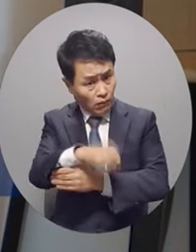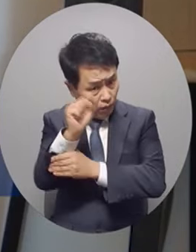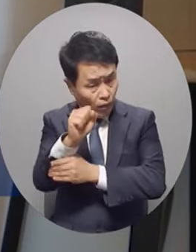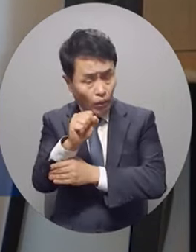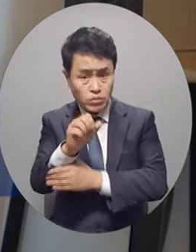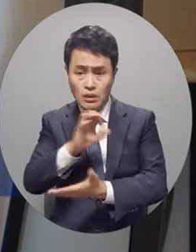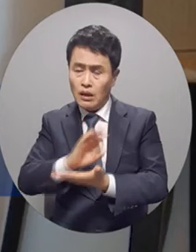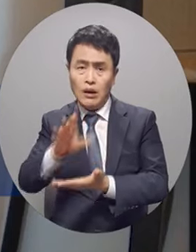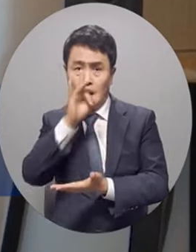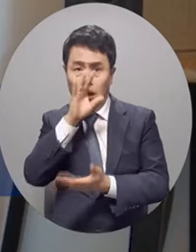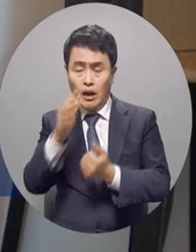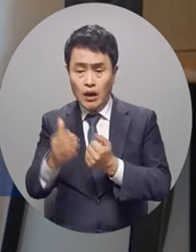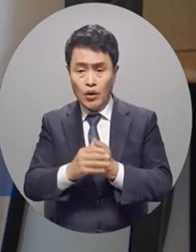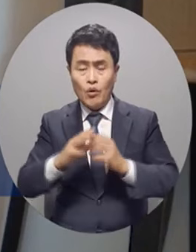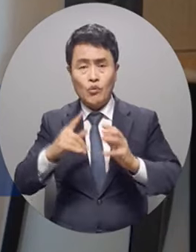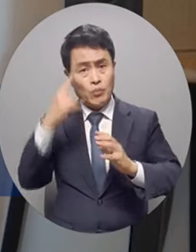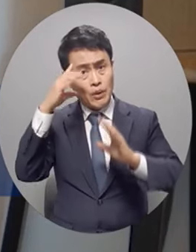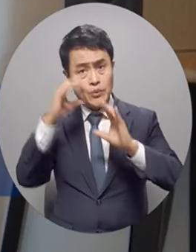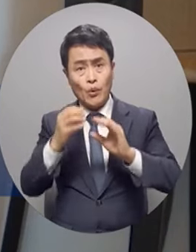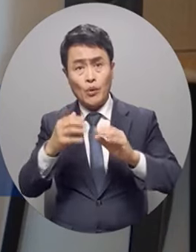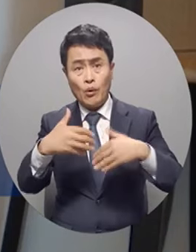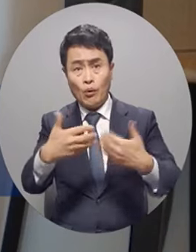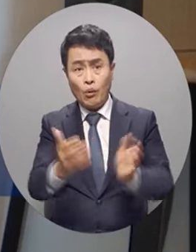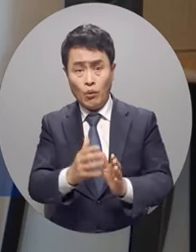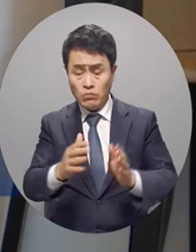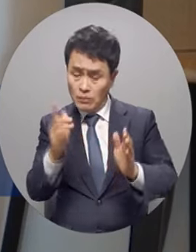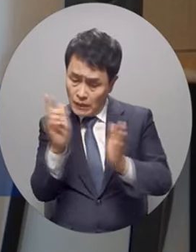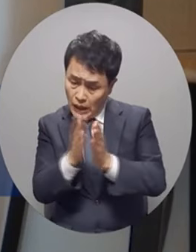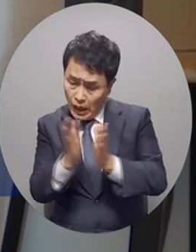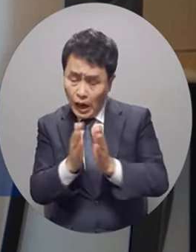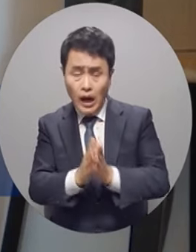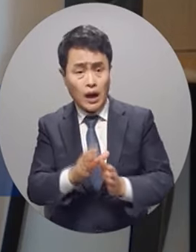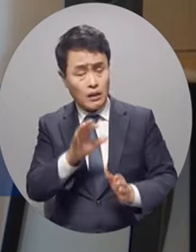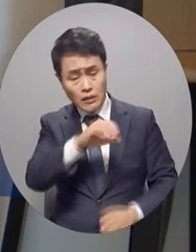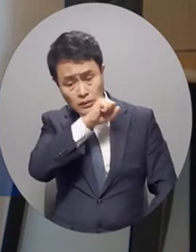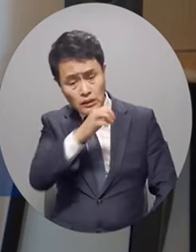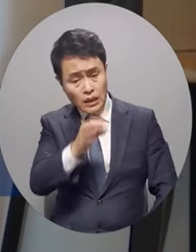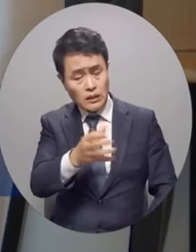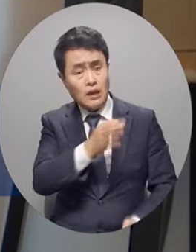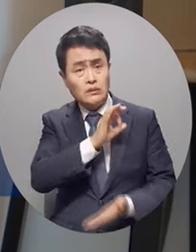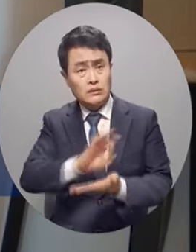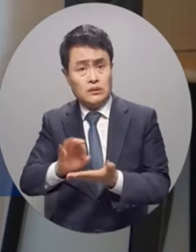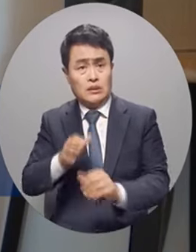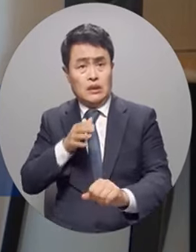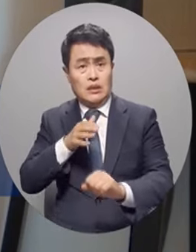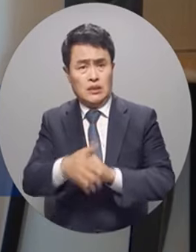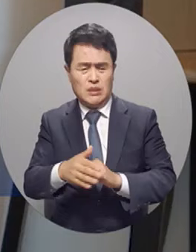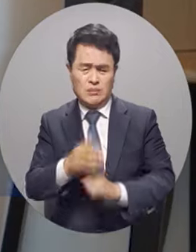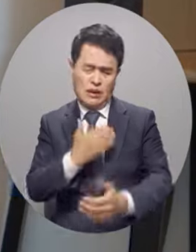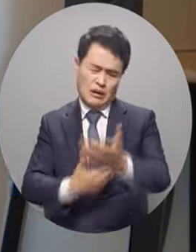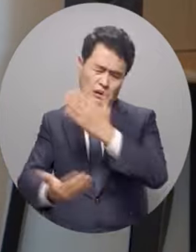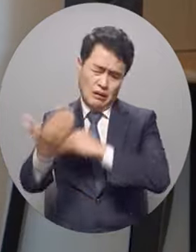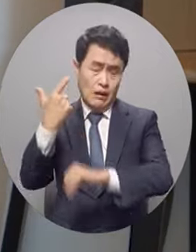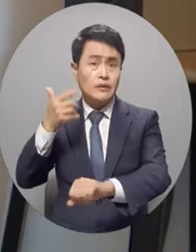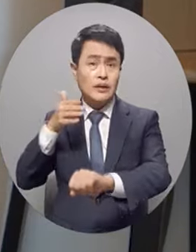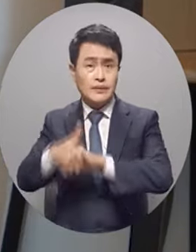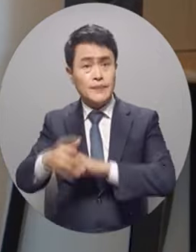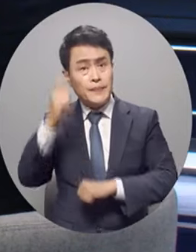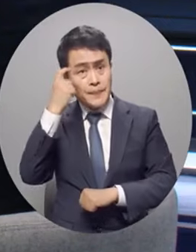거죠 국민의 동의도 받지 않고 그냥 내가 알아서 하겠다라는 것은 이건 굉장히 전근대적 행위인